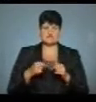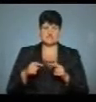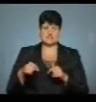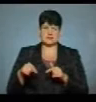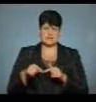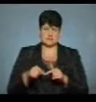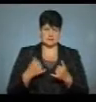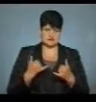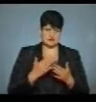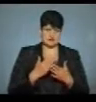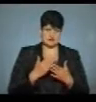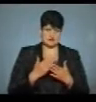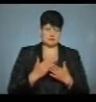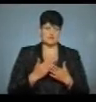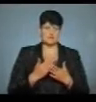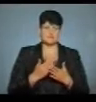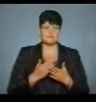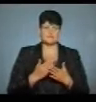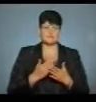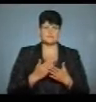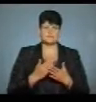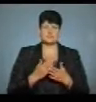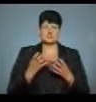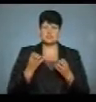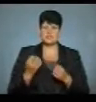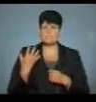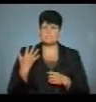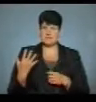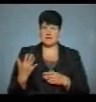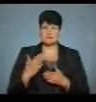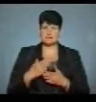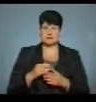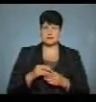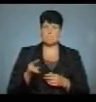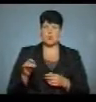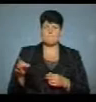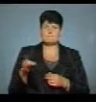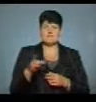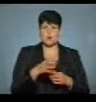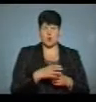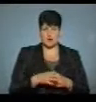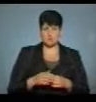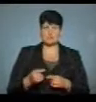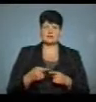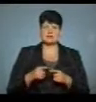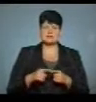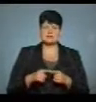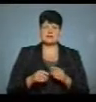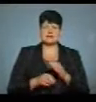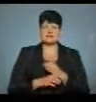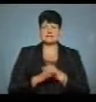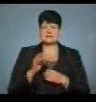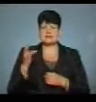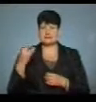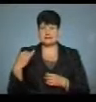з них ми зараз приручно кабінету профщеплення ми знаходимося, і ще 5 знаходяться по мікрорайонах. Це мікрорайоні Східний,